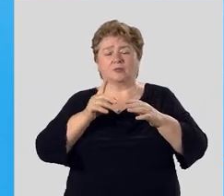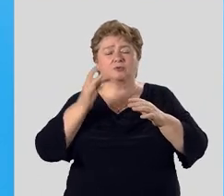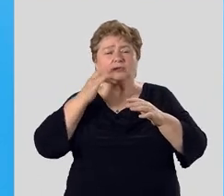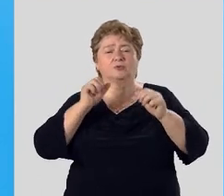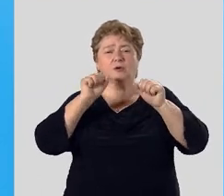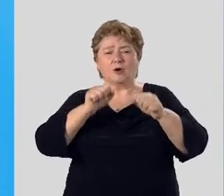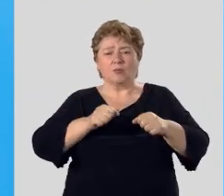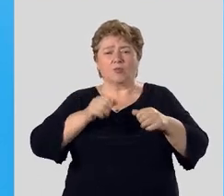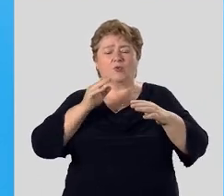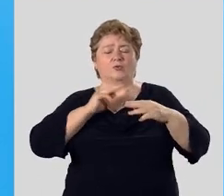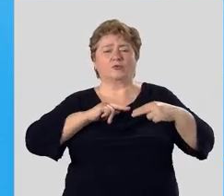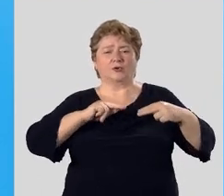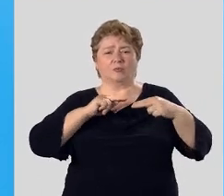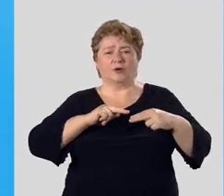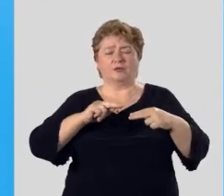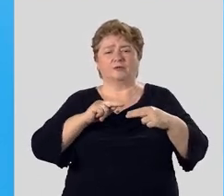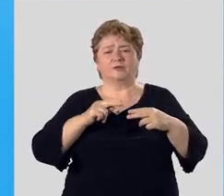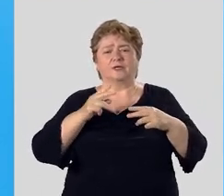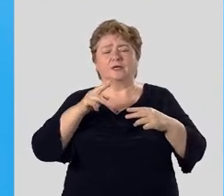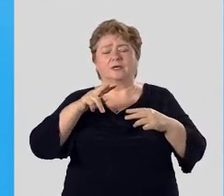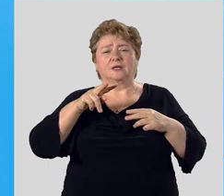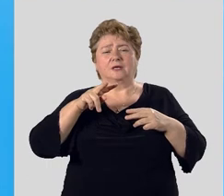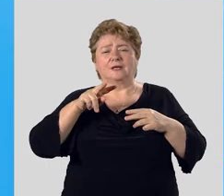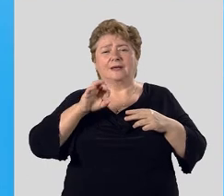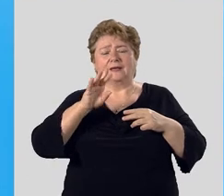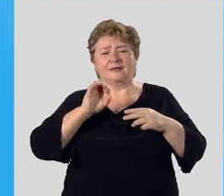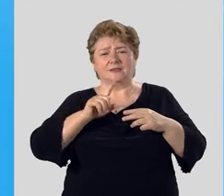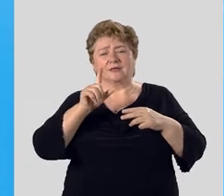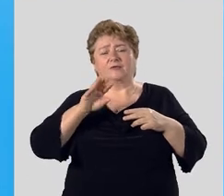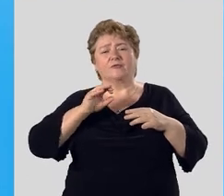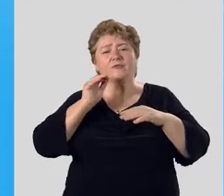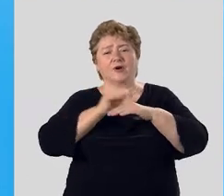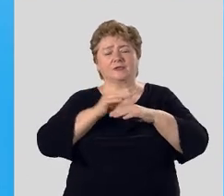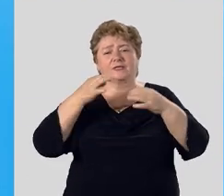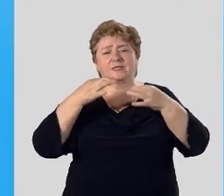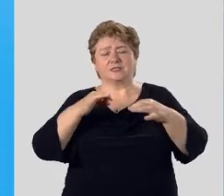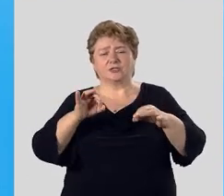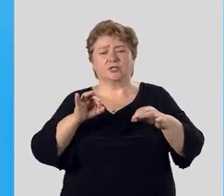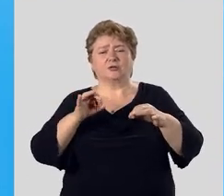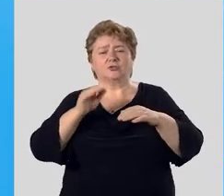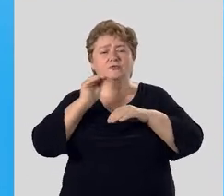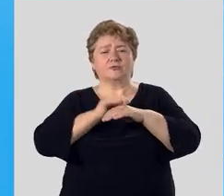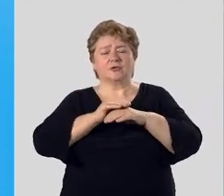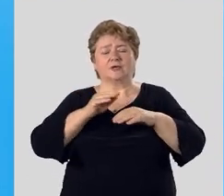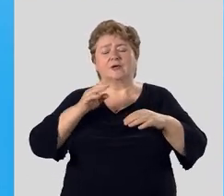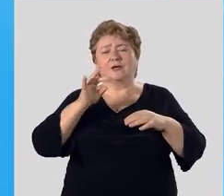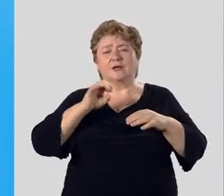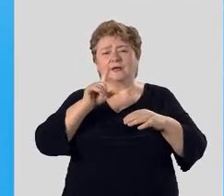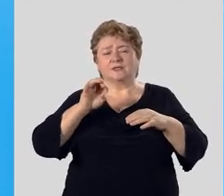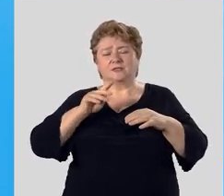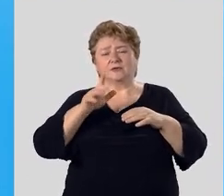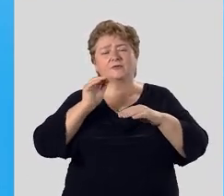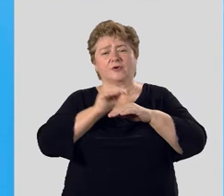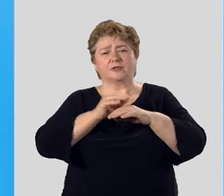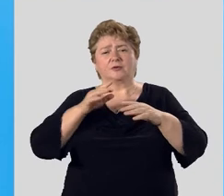способны вырабатывать так называемые релизинг-факторы, разрешающие факторы. Релизинг-факторы